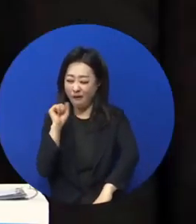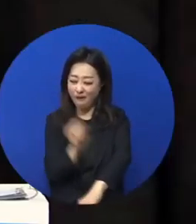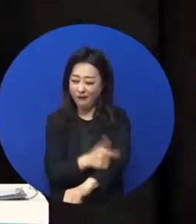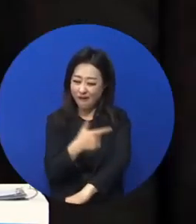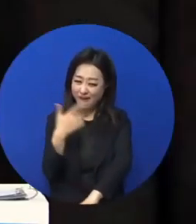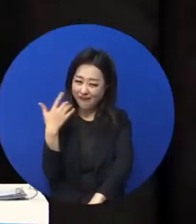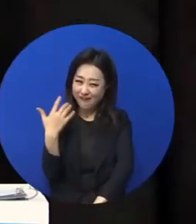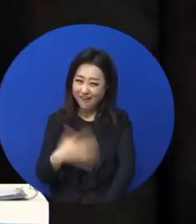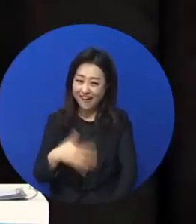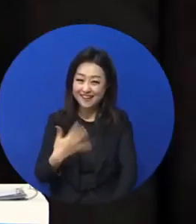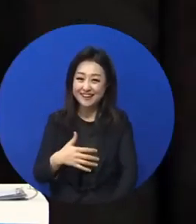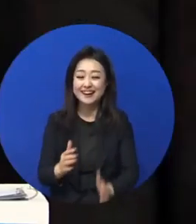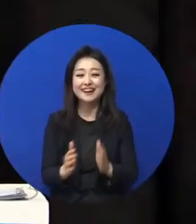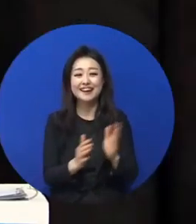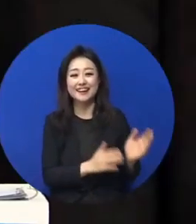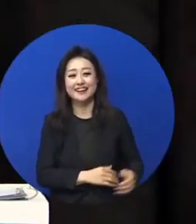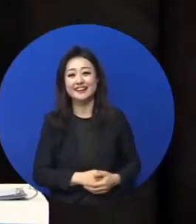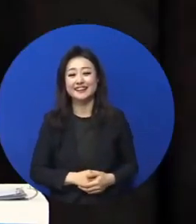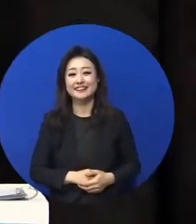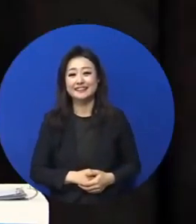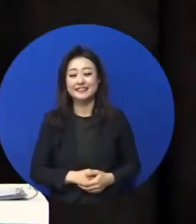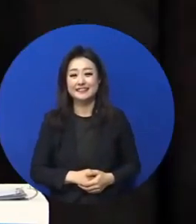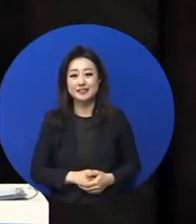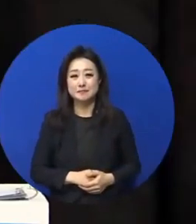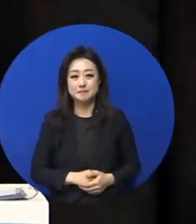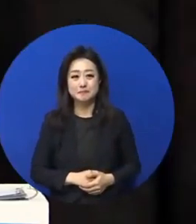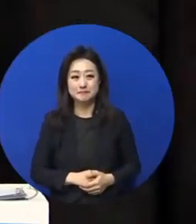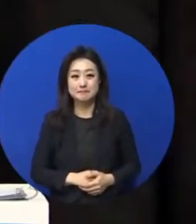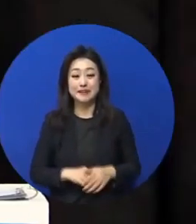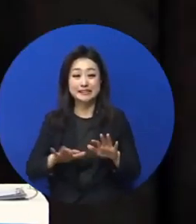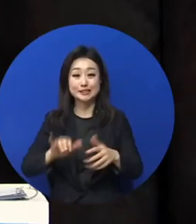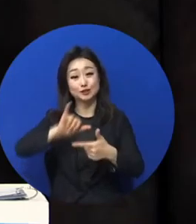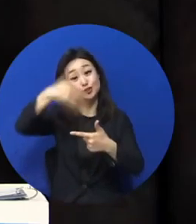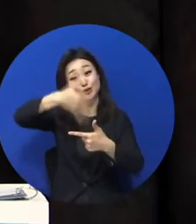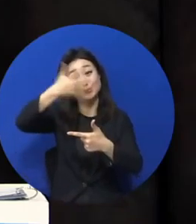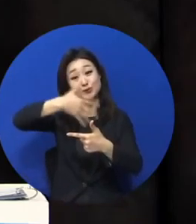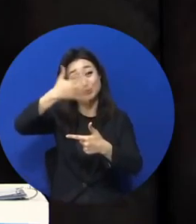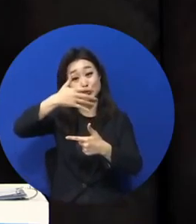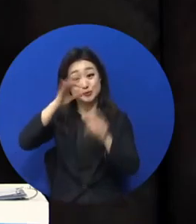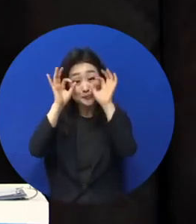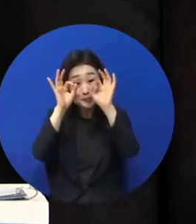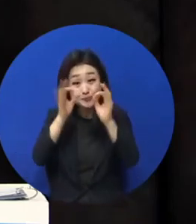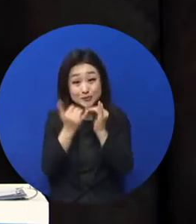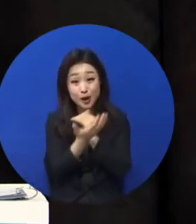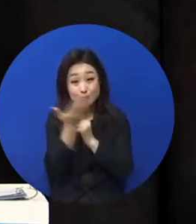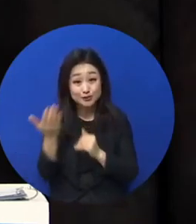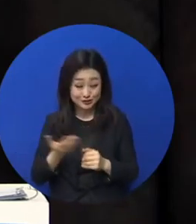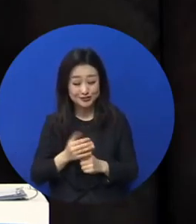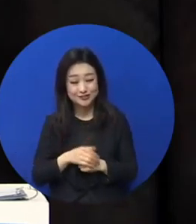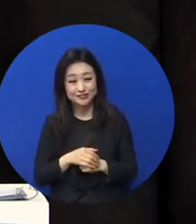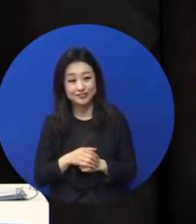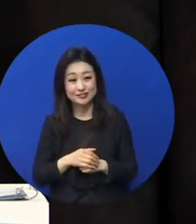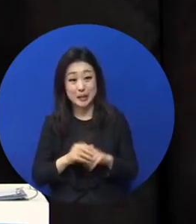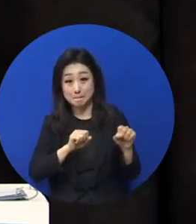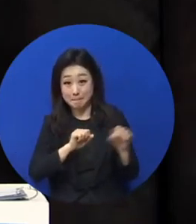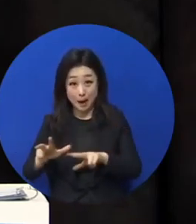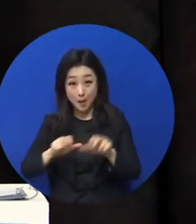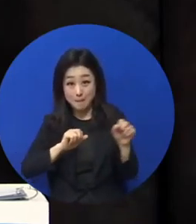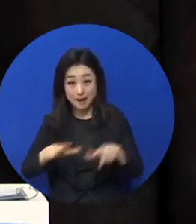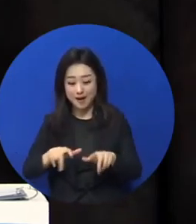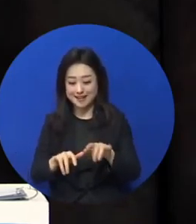다음은 이제 실시간 현장 질문 순서입니다. 지금 유튜브를 통해서 시청하시는 국민 여러분께서 실시간